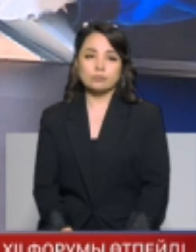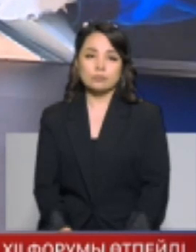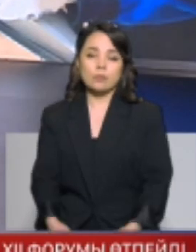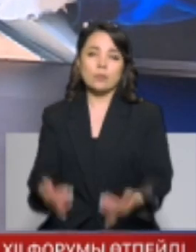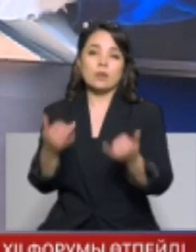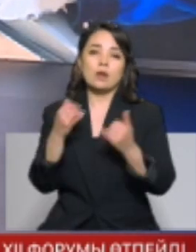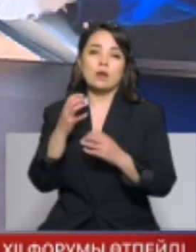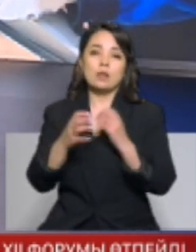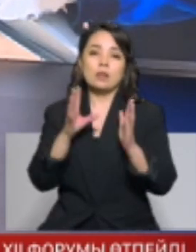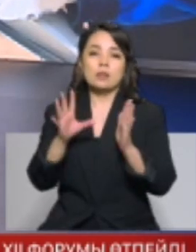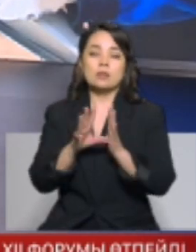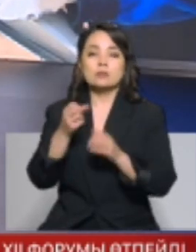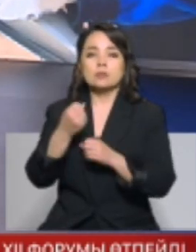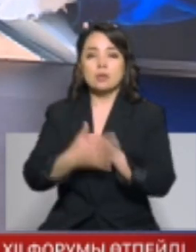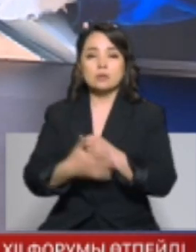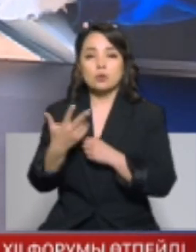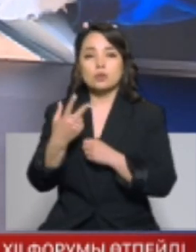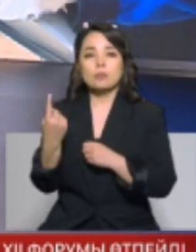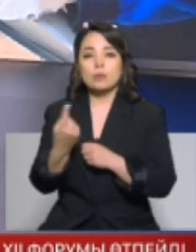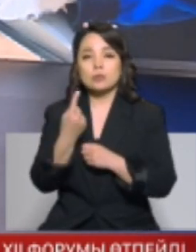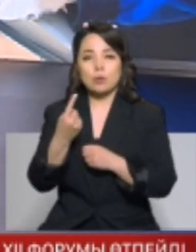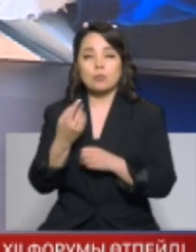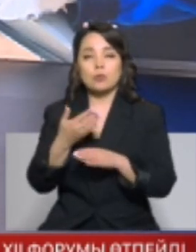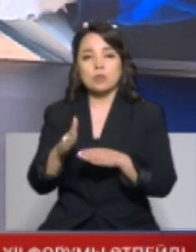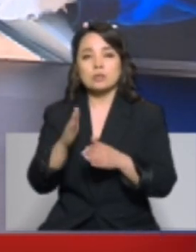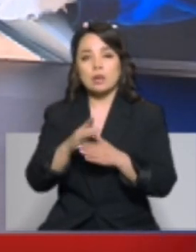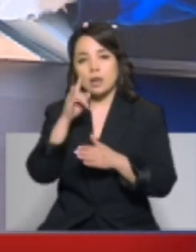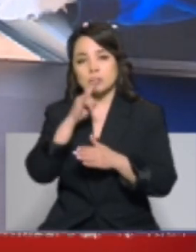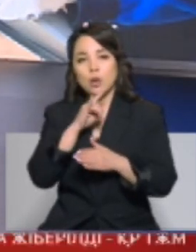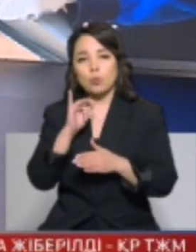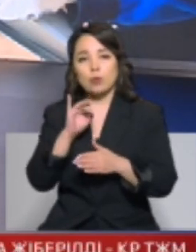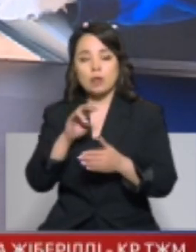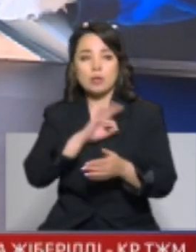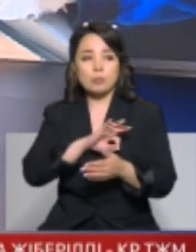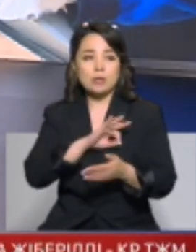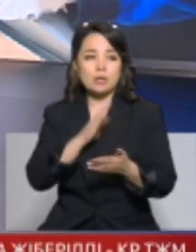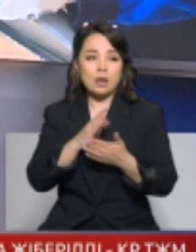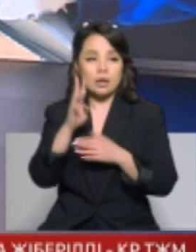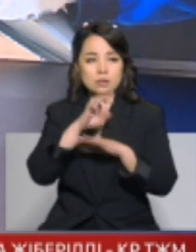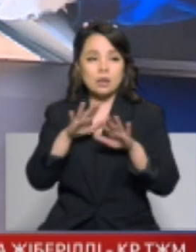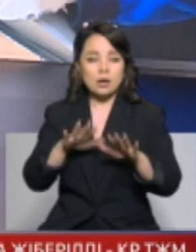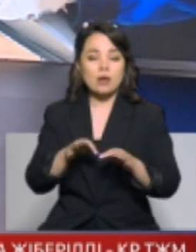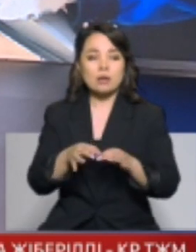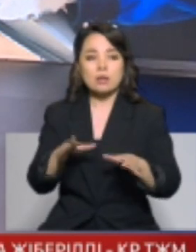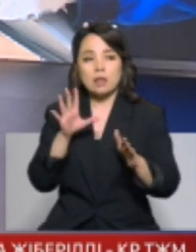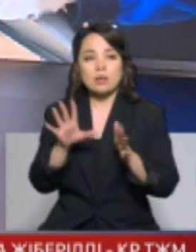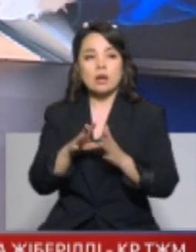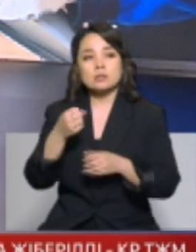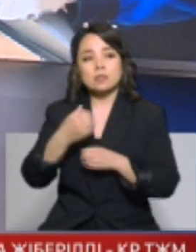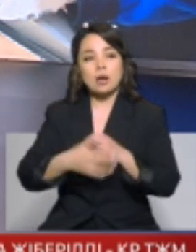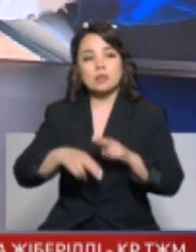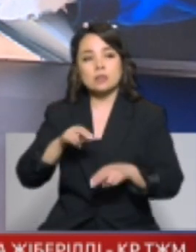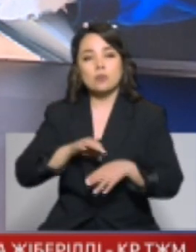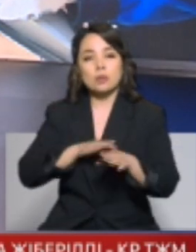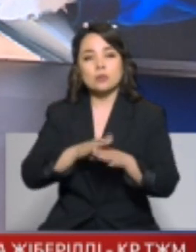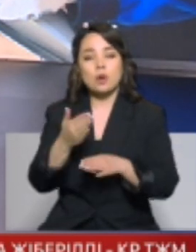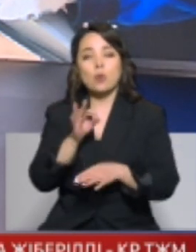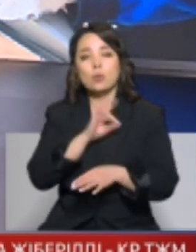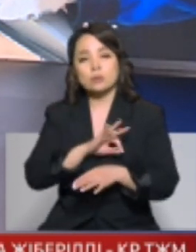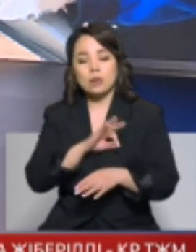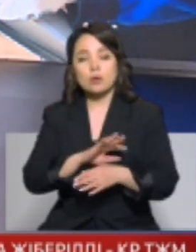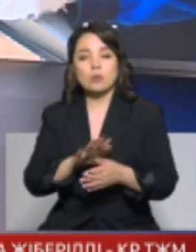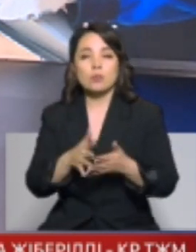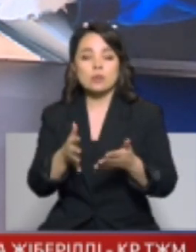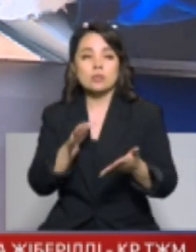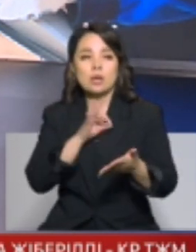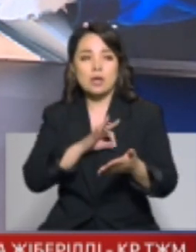Қазір әлемдегі электр станцияларының үштен бірі қазақстандық уранды пайдаланып отыр. Осы ретте еліміз үшін атом электр станциясын салу, оны қолдану